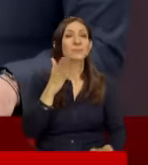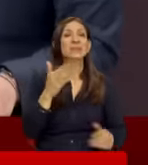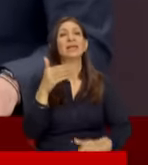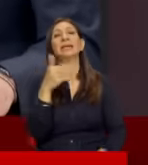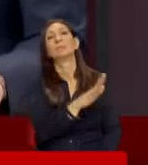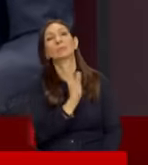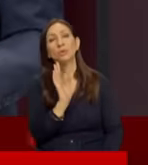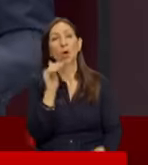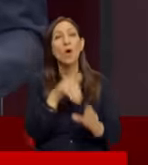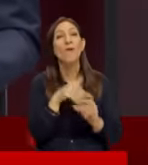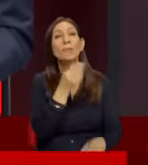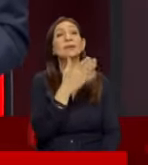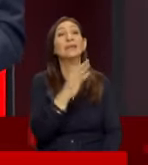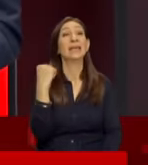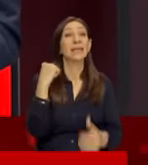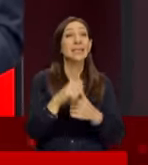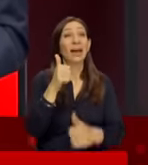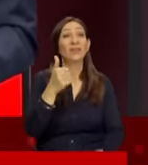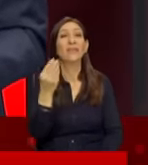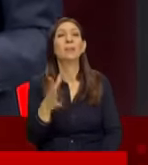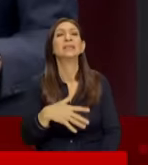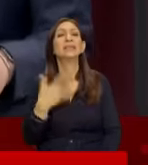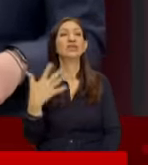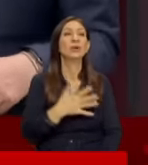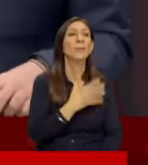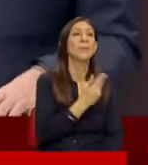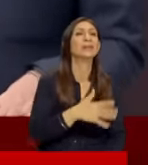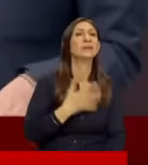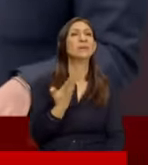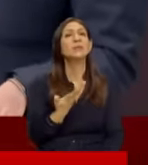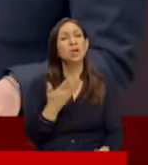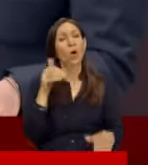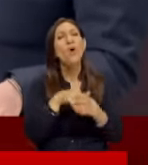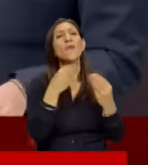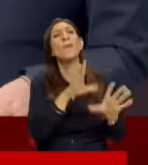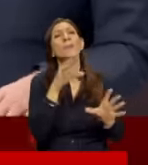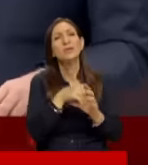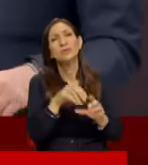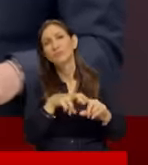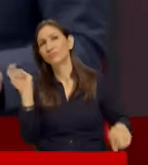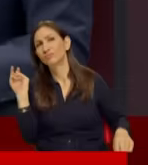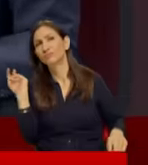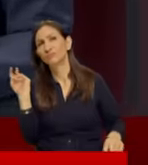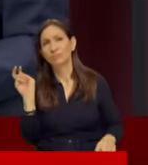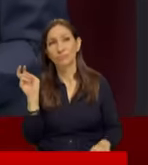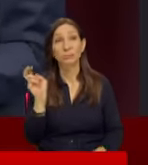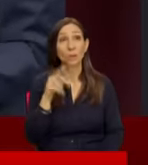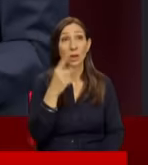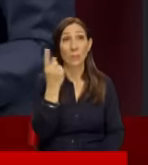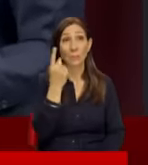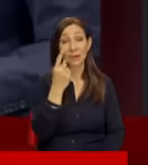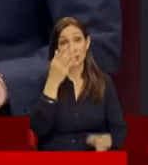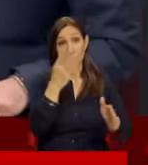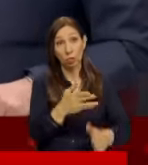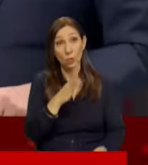da gitmemişler. Evet. Başka yani bir partiye oy vermek istememiş. Yeniden vermek istememiş, CHP'ye de vermek istememiş ama sandığa gitmemiş. Böyle bir